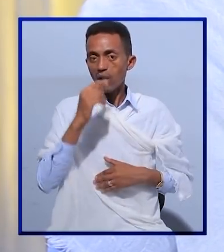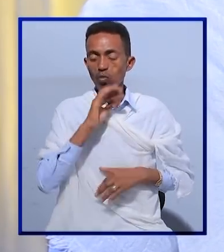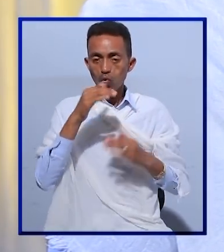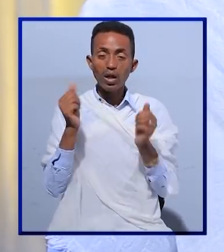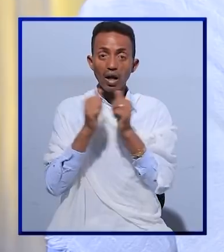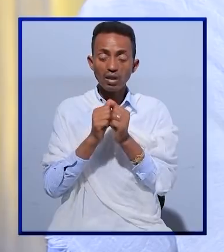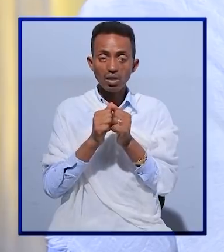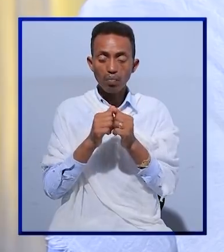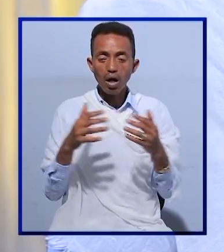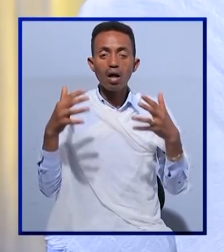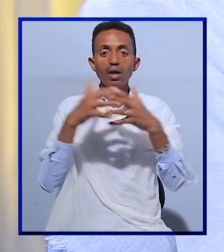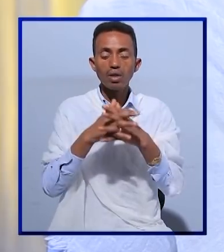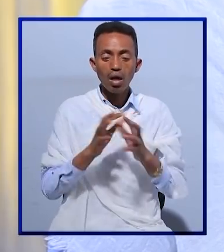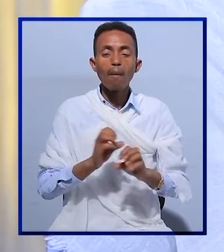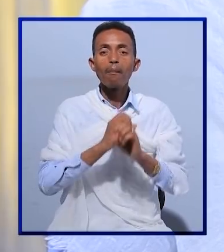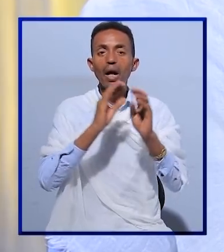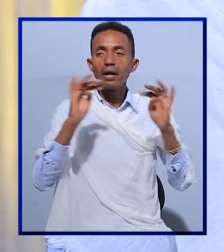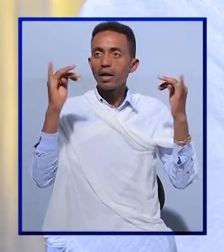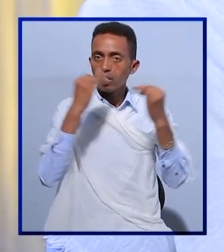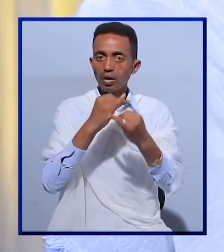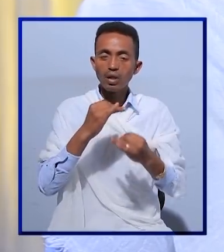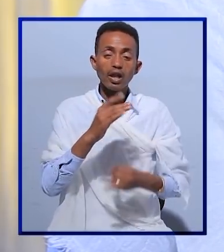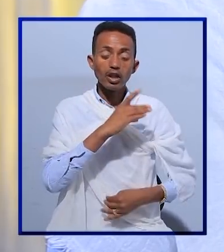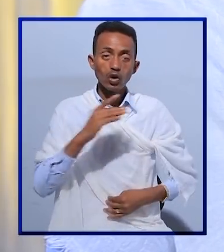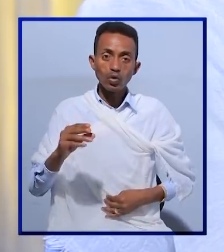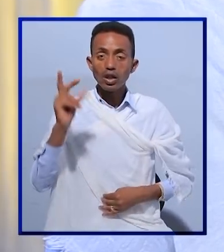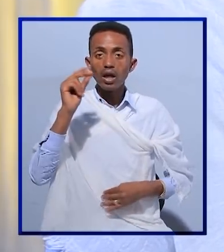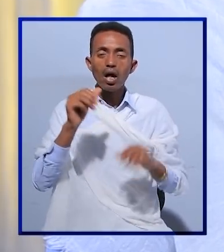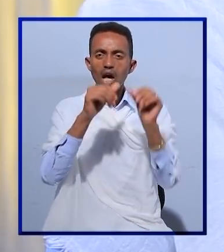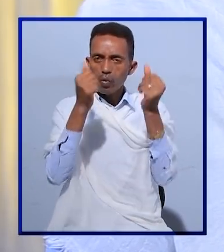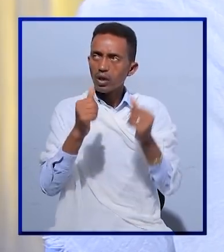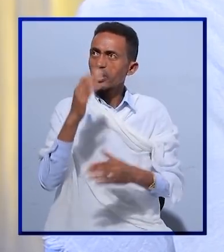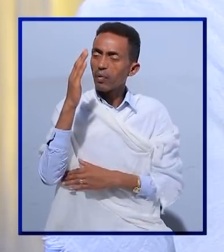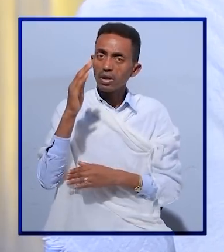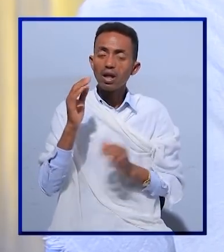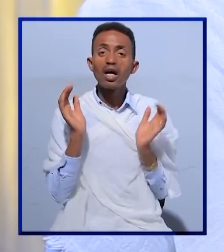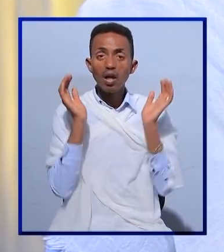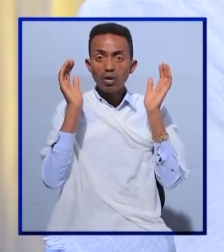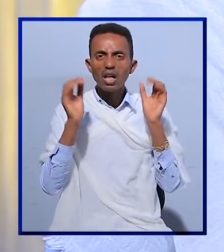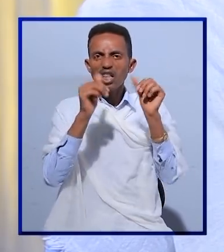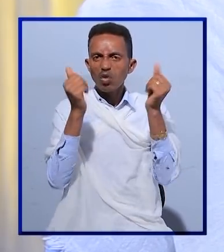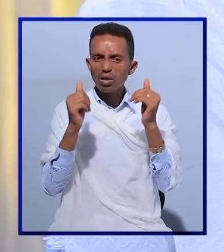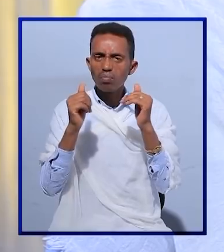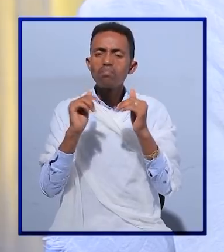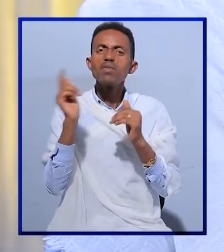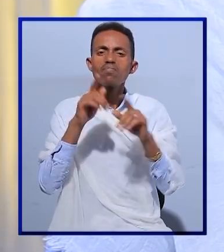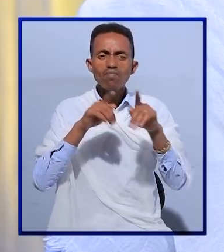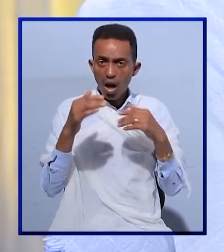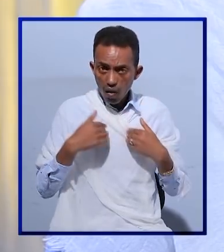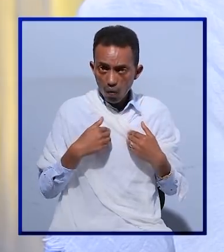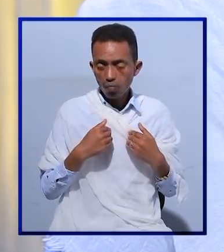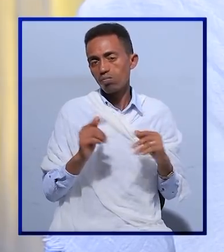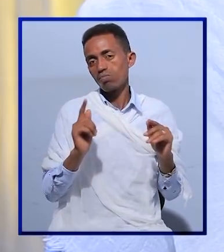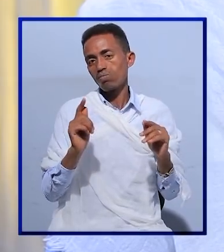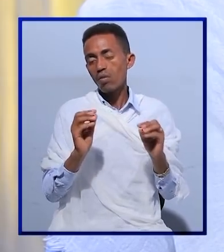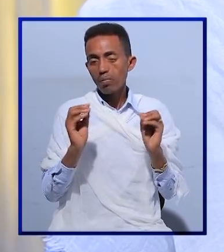ጋር አትጠመዱ፣ ብርሃን ከጨለማ ጋር፣ ክርስቶስ ከቤልሆር ጋር፣ የእግዚአብሔር ታቦትስ ከጣዖት ጋር ምን መስማማት አለው